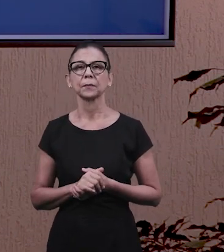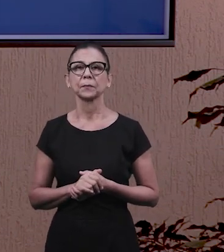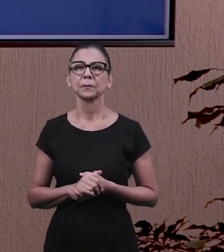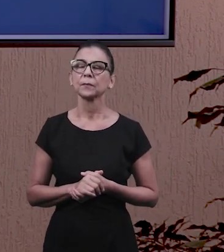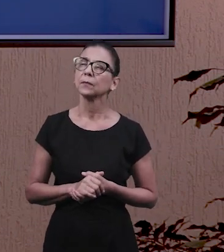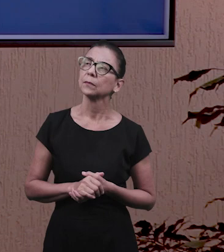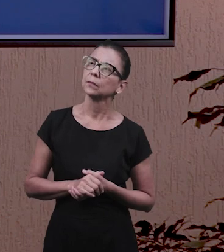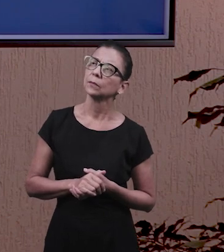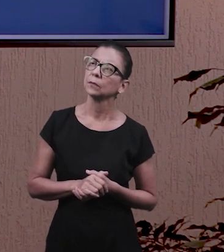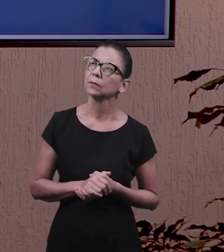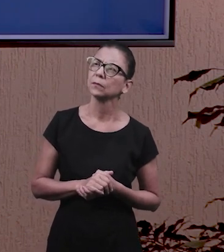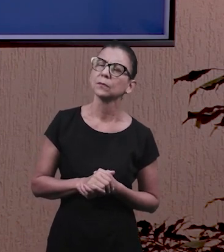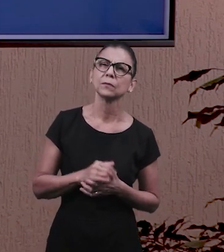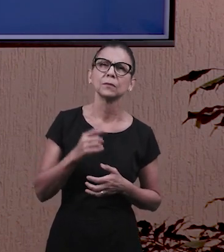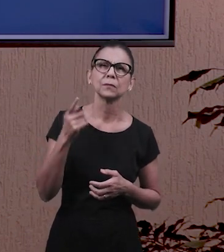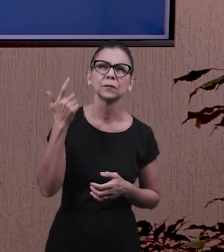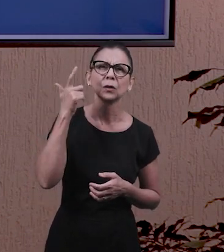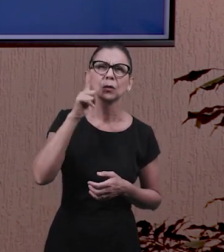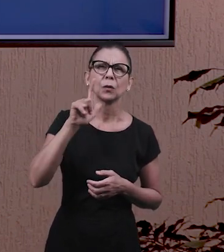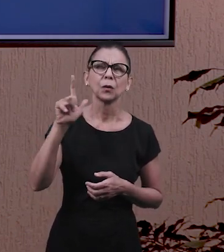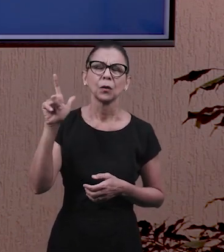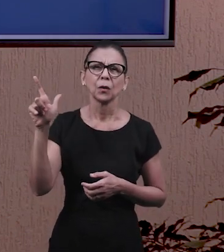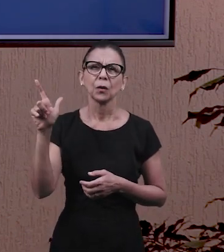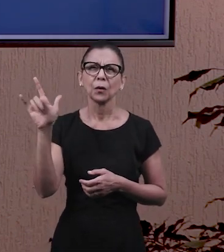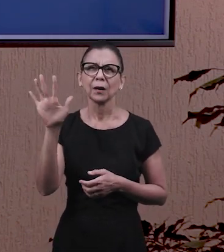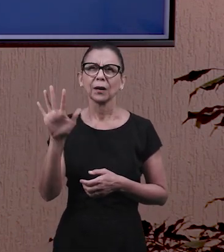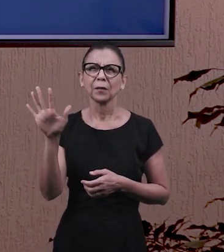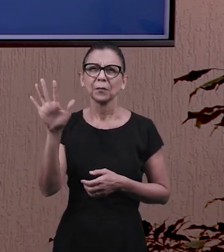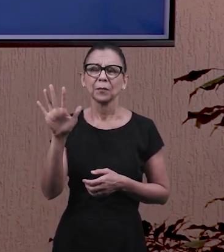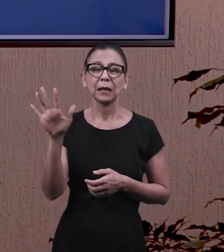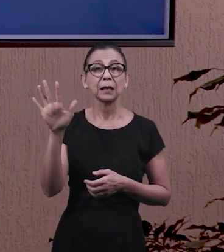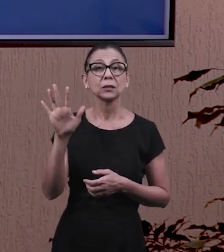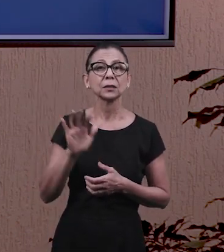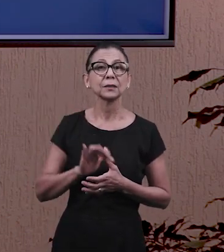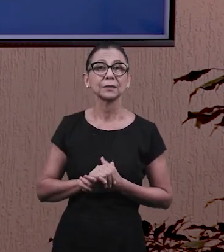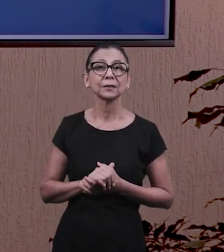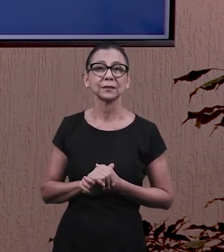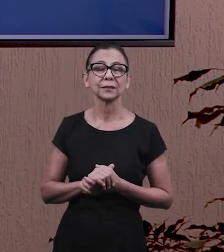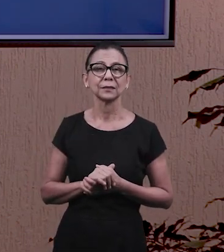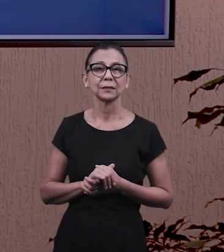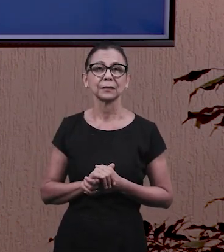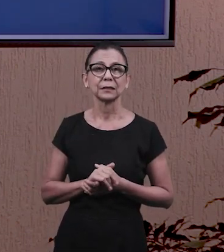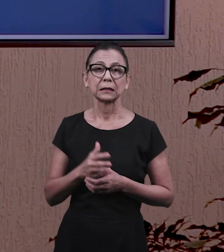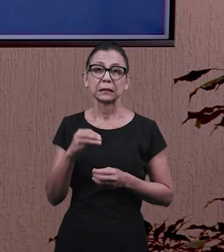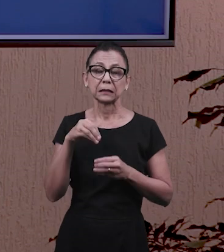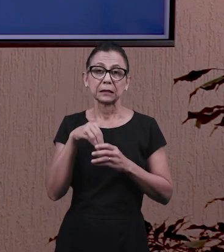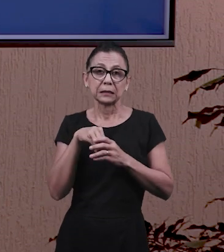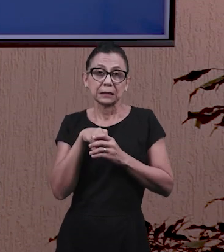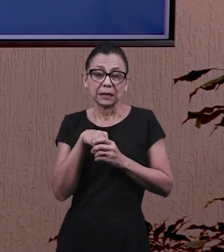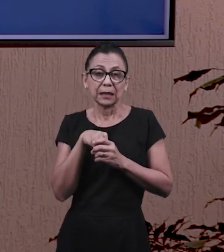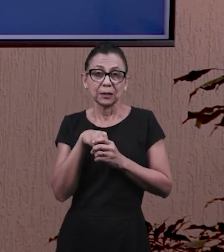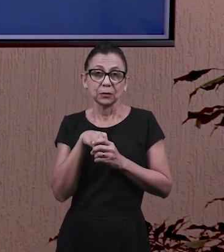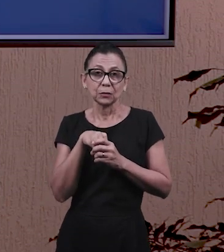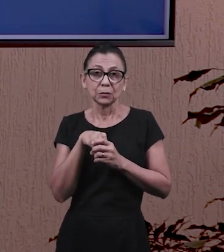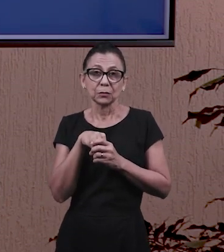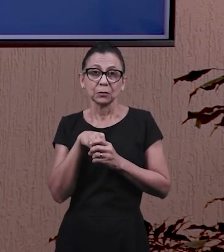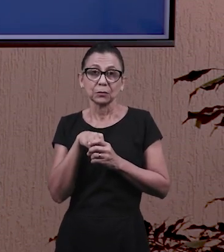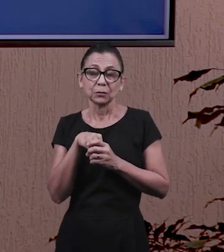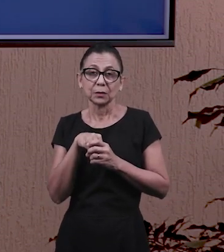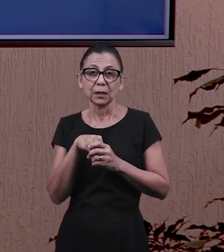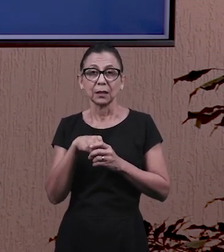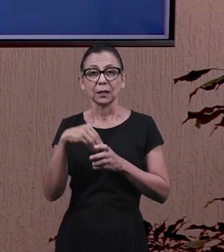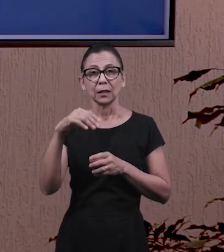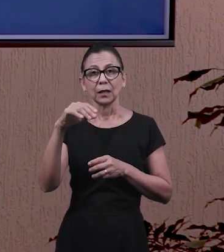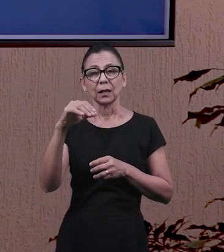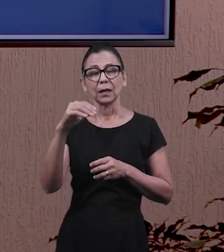c'est normal. Mais les autres images sont considérées dans l'acuité